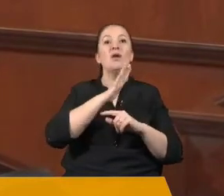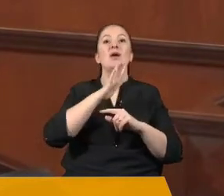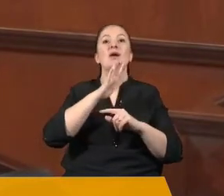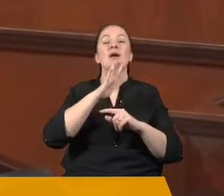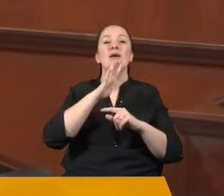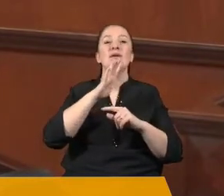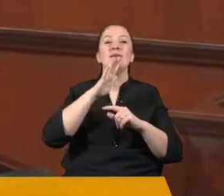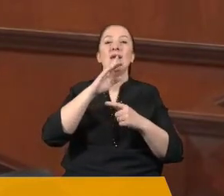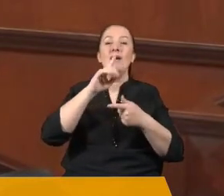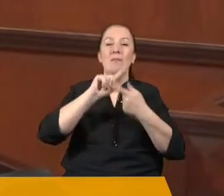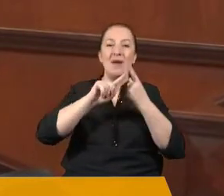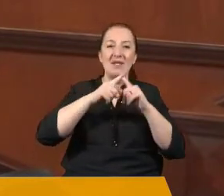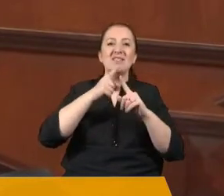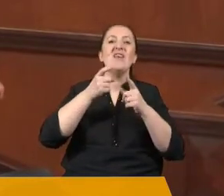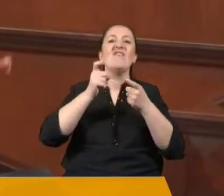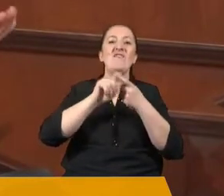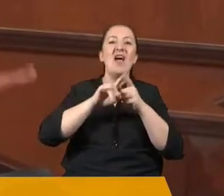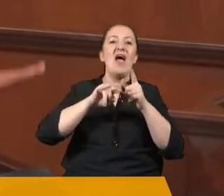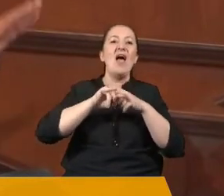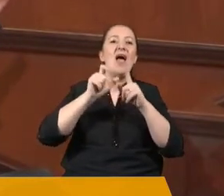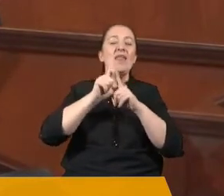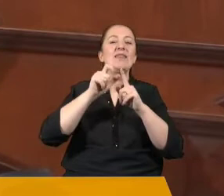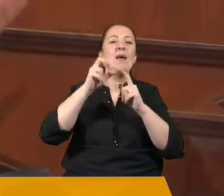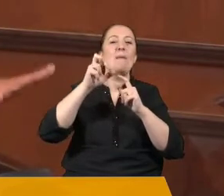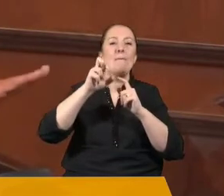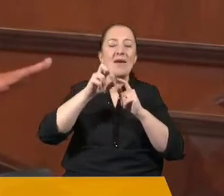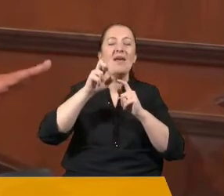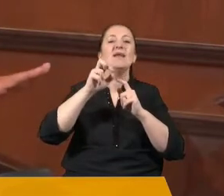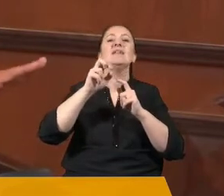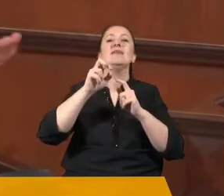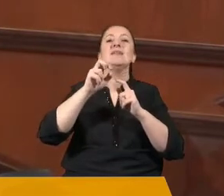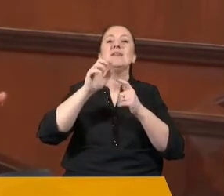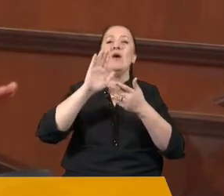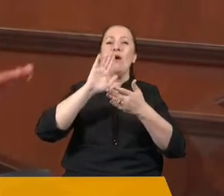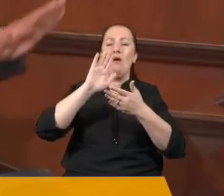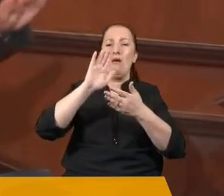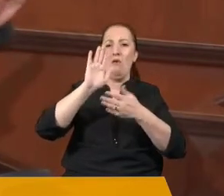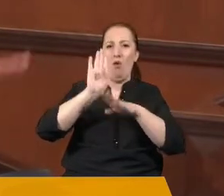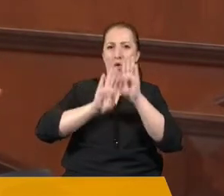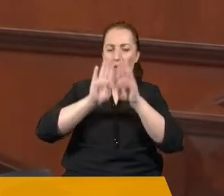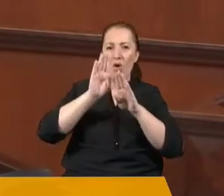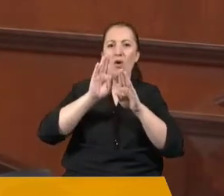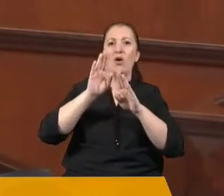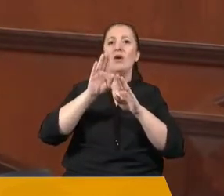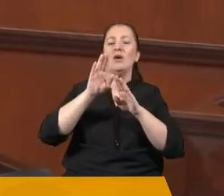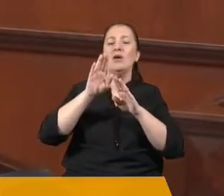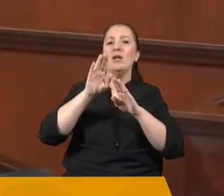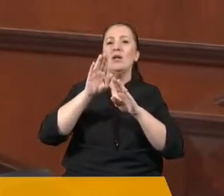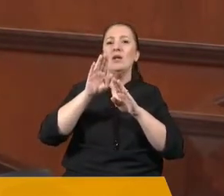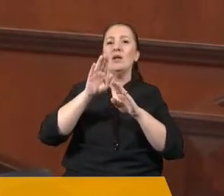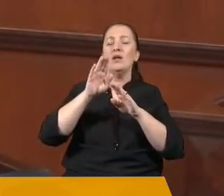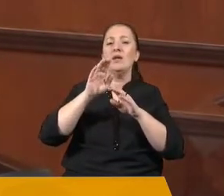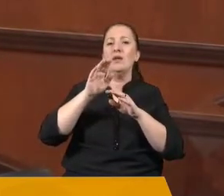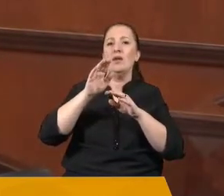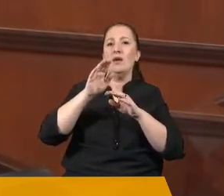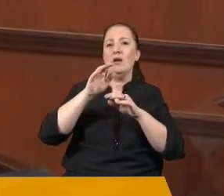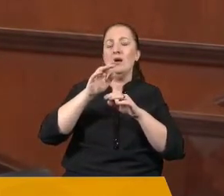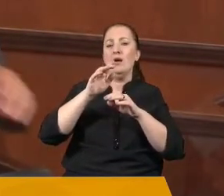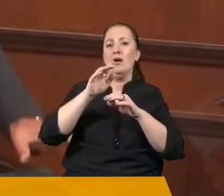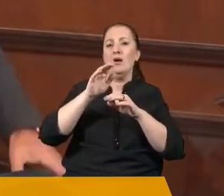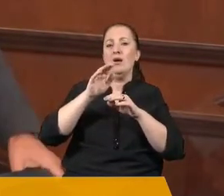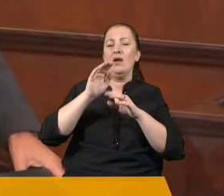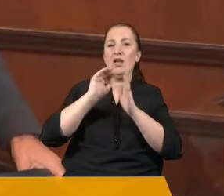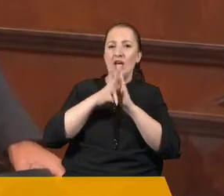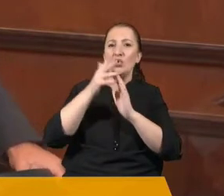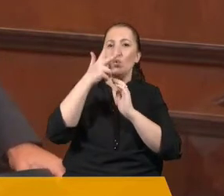oylarına rağmen oy çokluğuyla Türkiye Büyük Millet Meclisi'nden geçti. Geçtikten sonra konu şu. 3 aylık köylüye